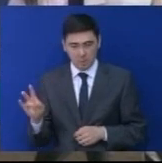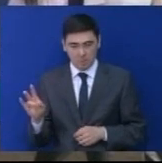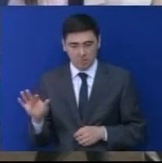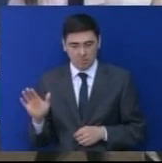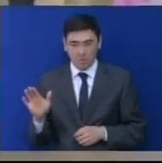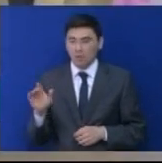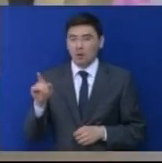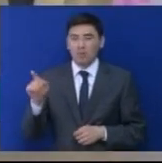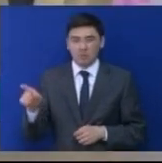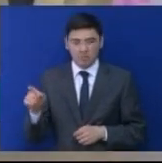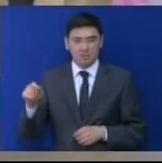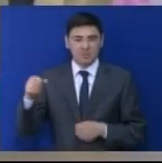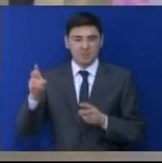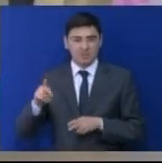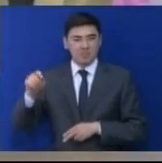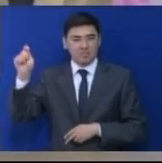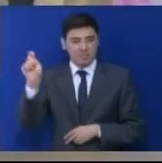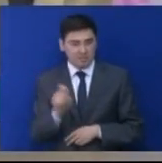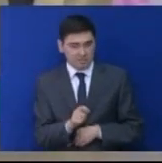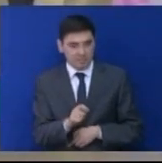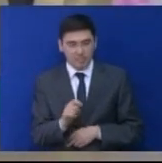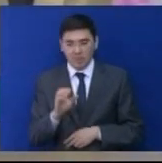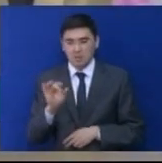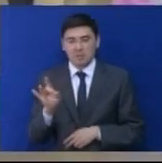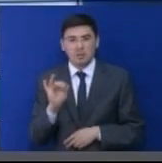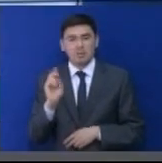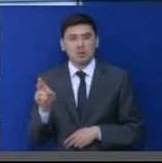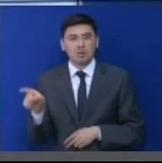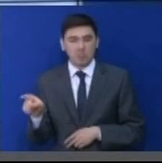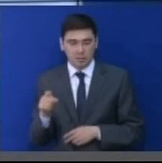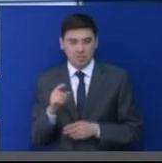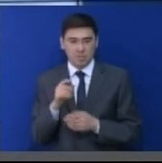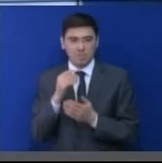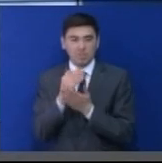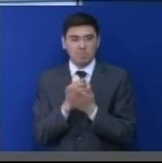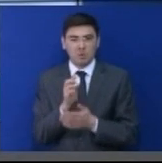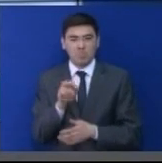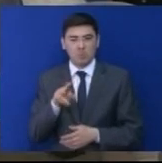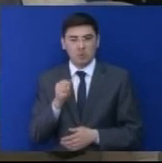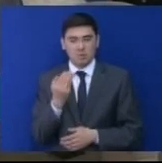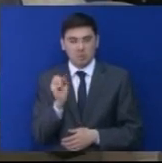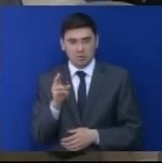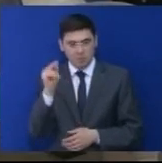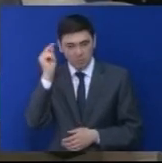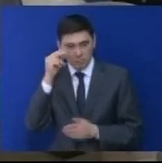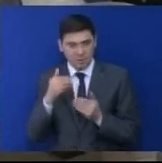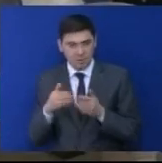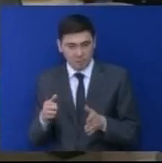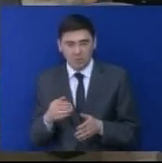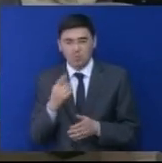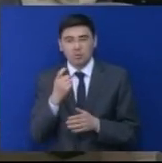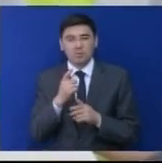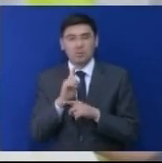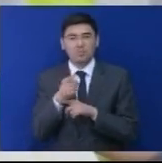город в рамках арт-фестиваля «Рухты-Шыгыс». Серик Нуркенов – выпускник программы «Булашах», победитель национального проекта «100 новых лиц